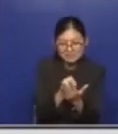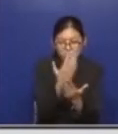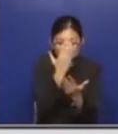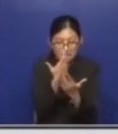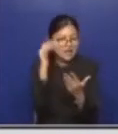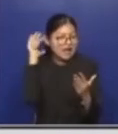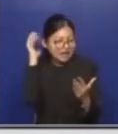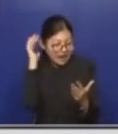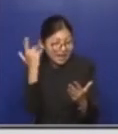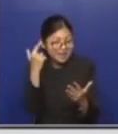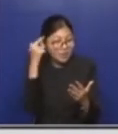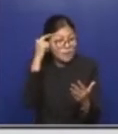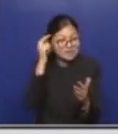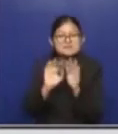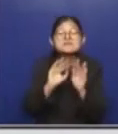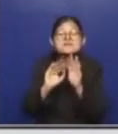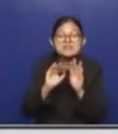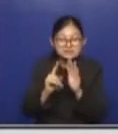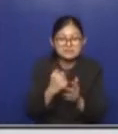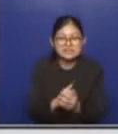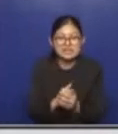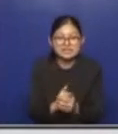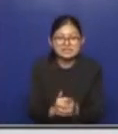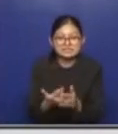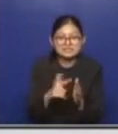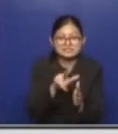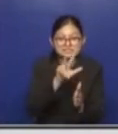นผู้ต้องขังคดียาเสพติด